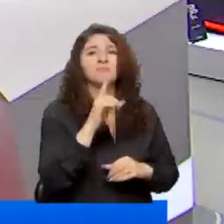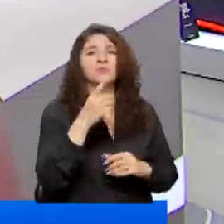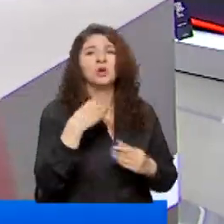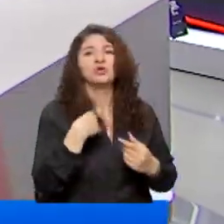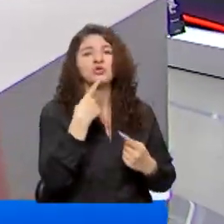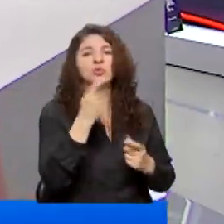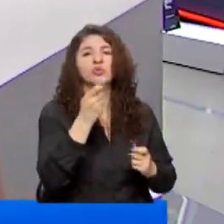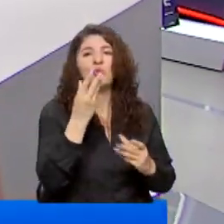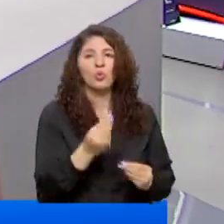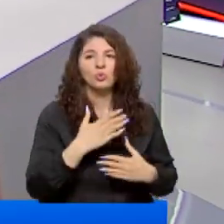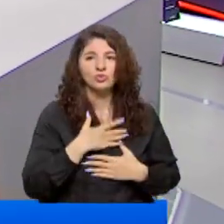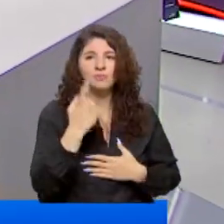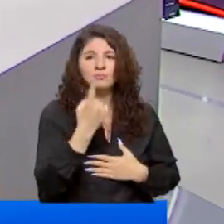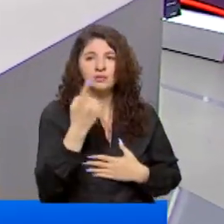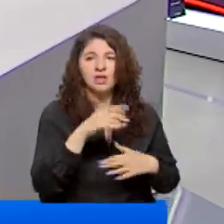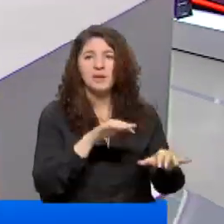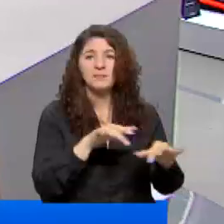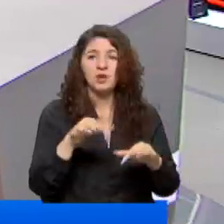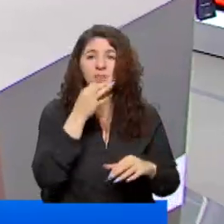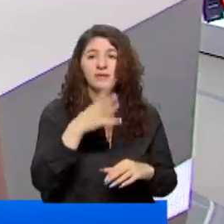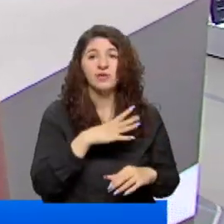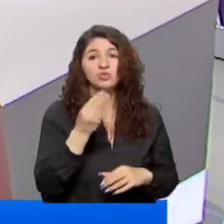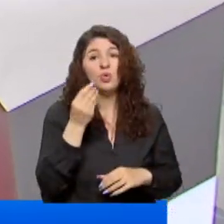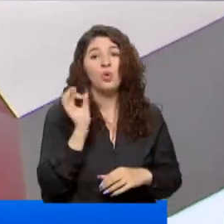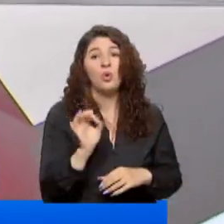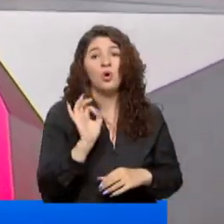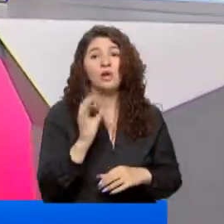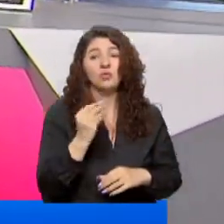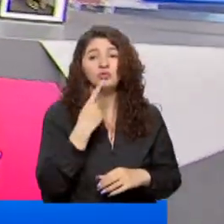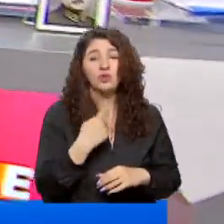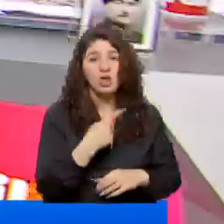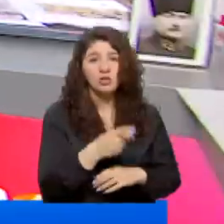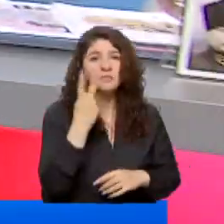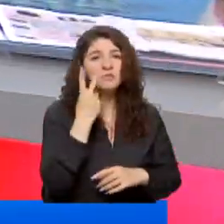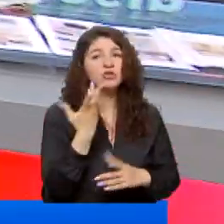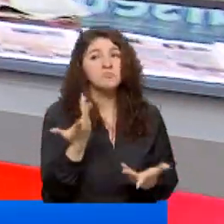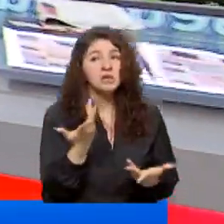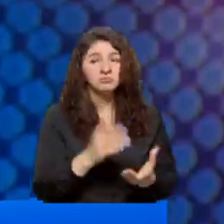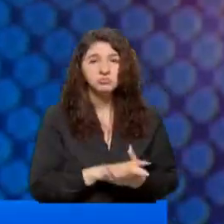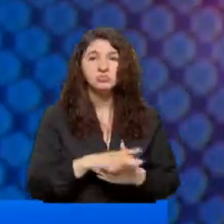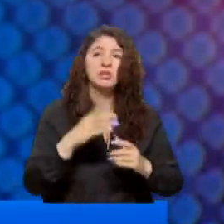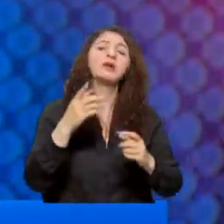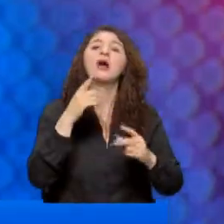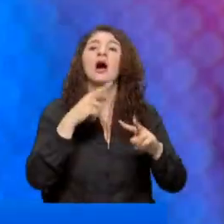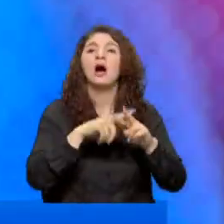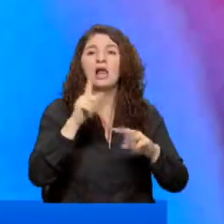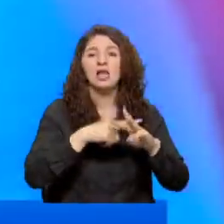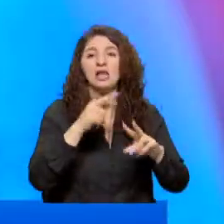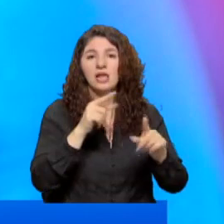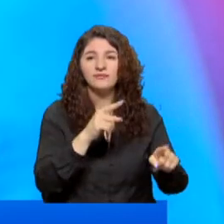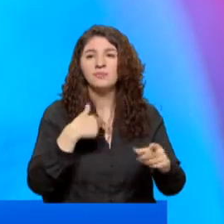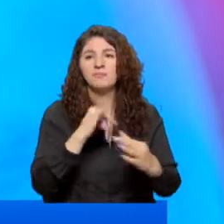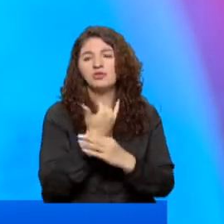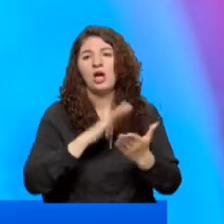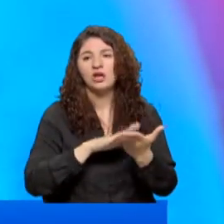sunmak zorunda olduğum bir piyano haberi var önemli olduğu söyleniyor bir bakacağım neymiş Alev Gürsoy Evet bu da Benim